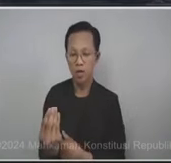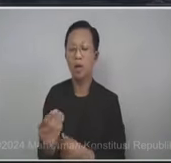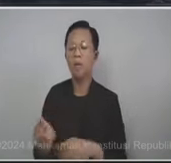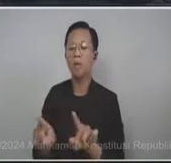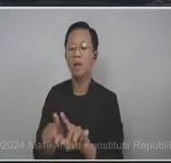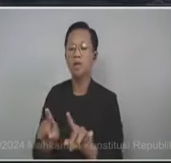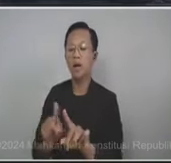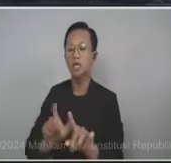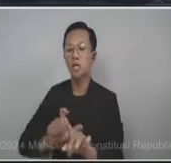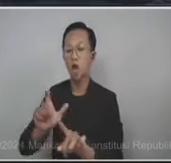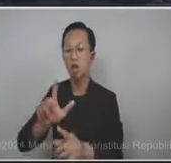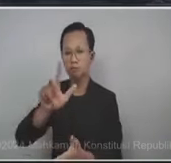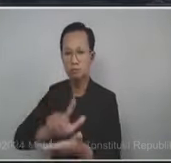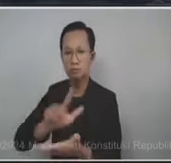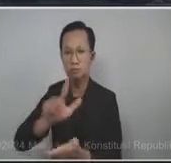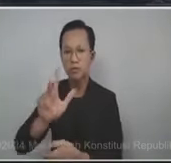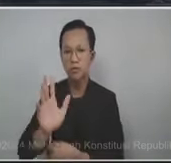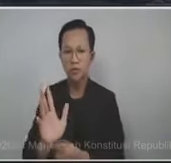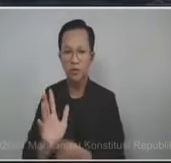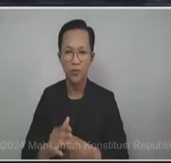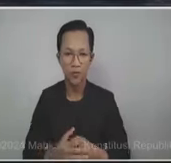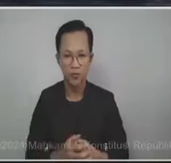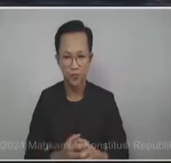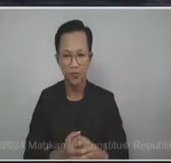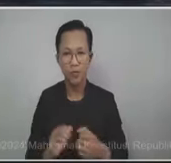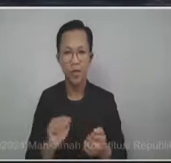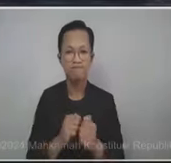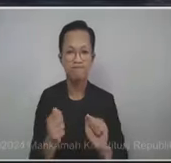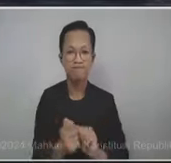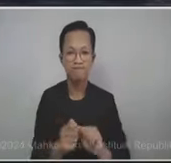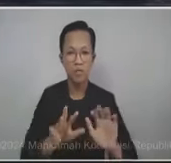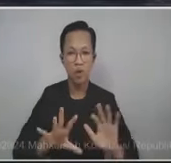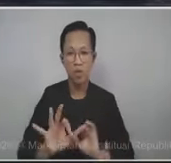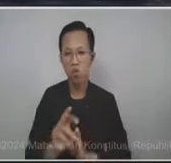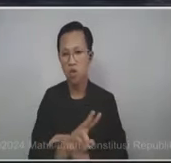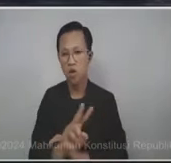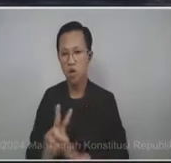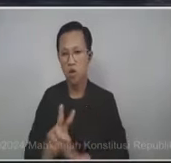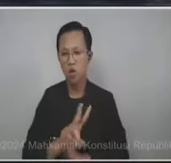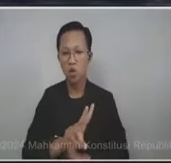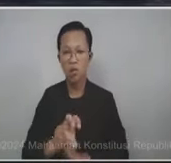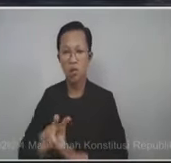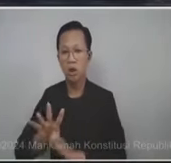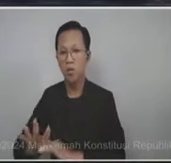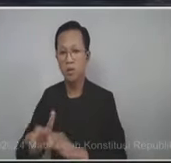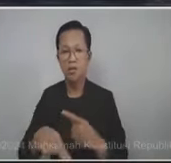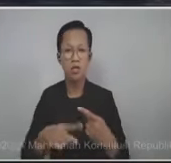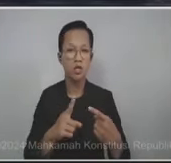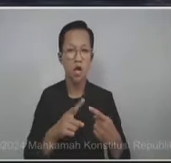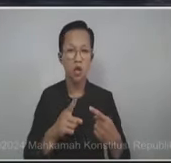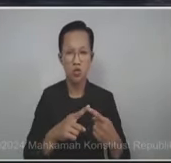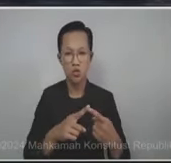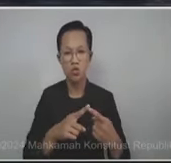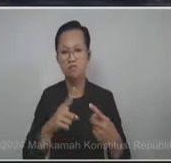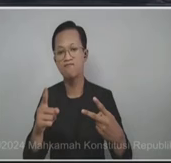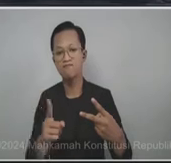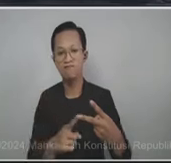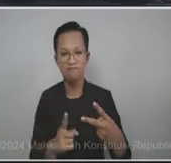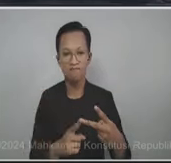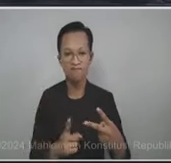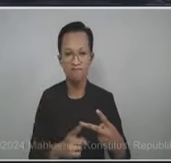perkara nomor 90/ar pu Gar daftar 22 Rawi Gar 2024 angka 1 dan angka 2 dan seterusnya